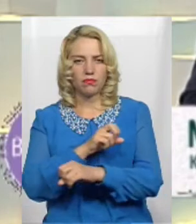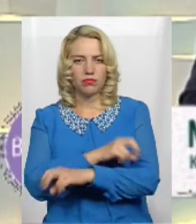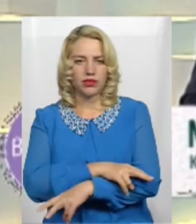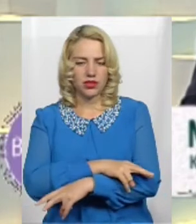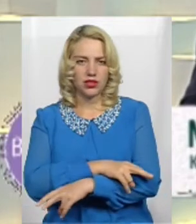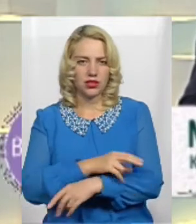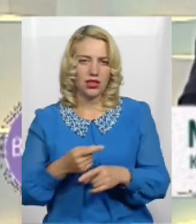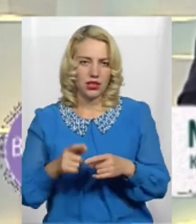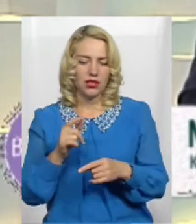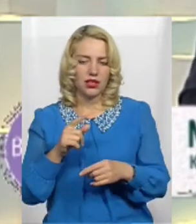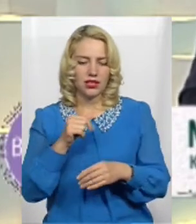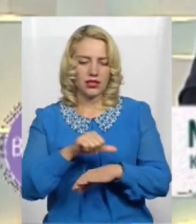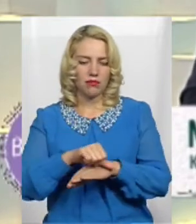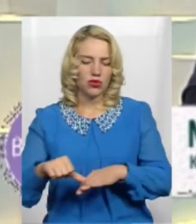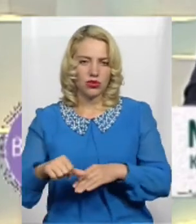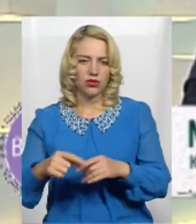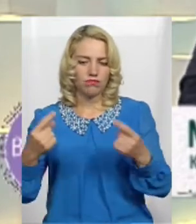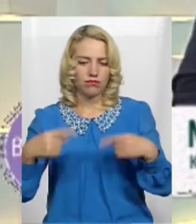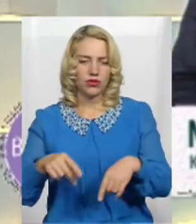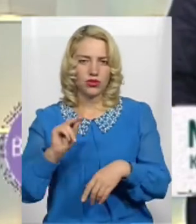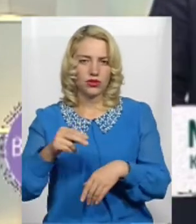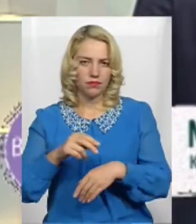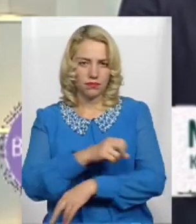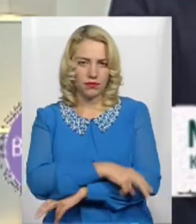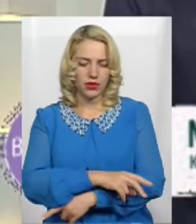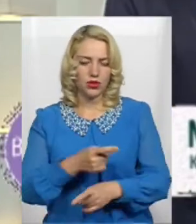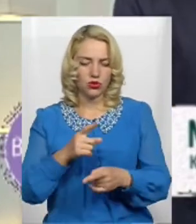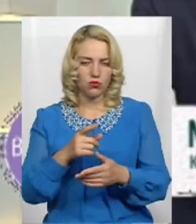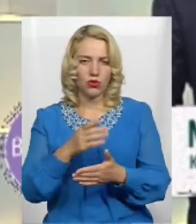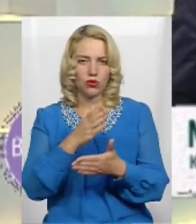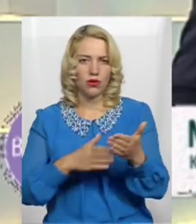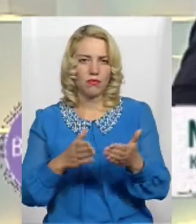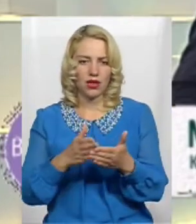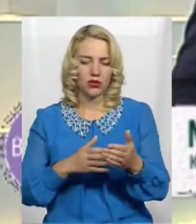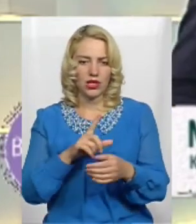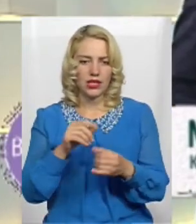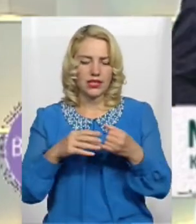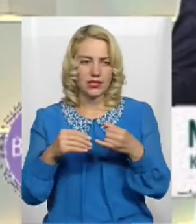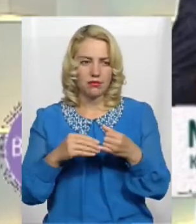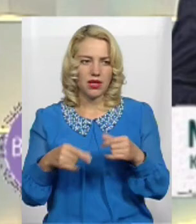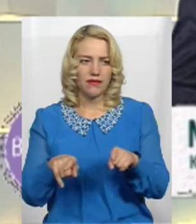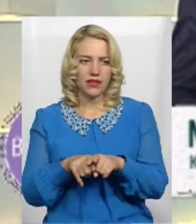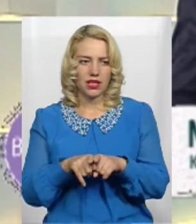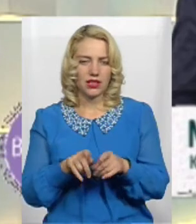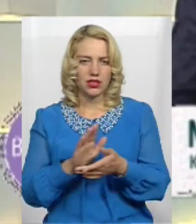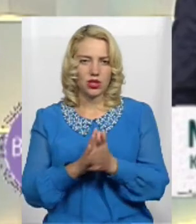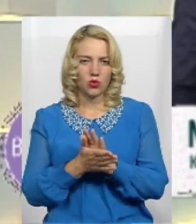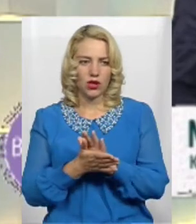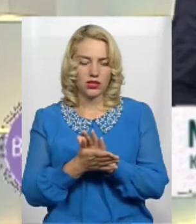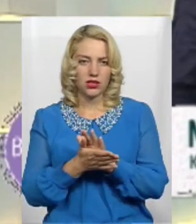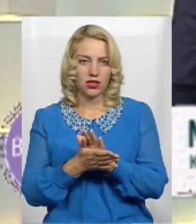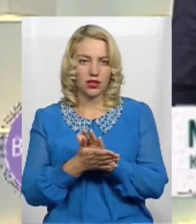до межі або за межу бідності. Тому знімати мораторій із земель в такій